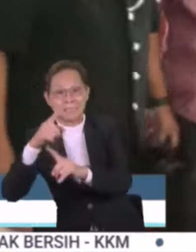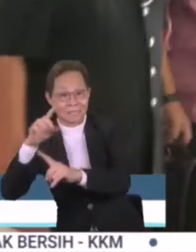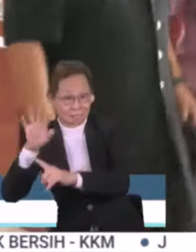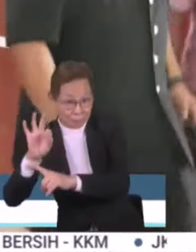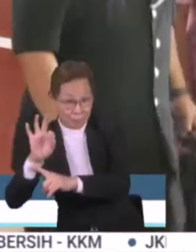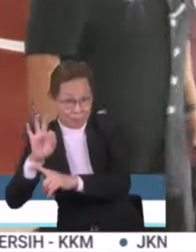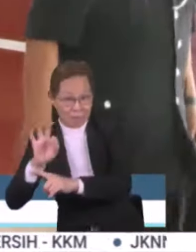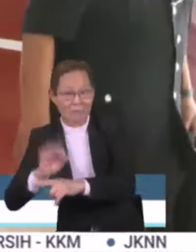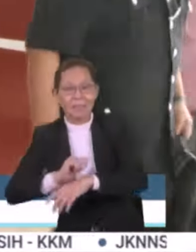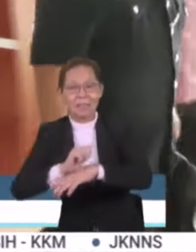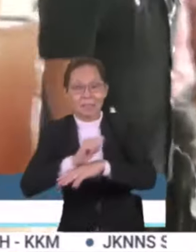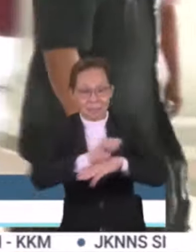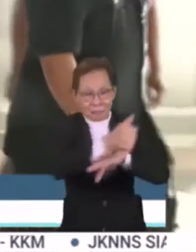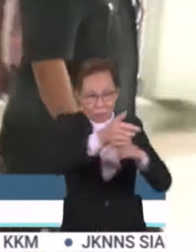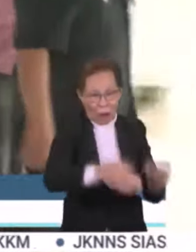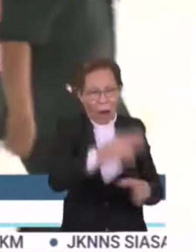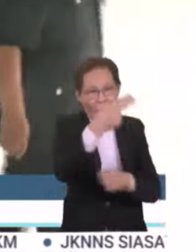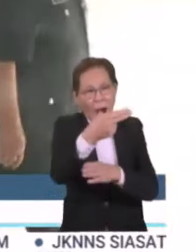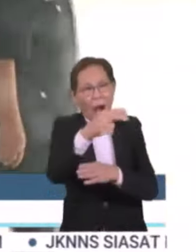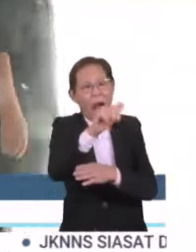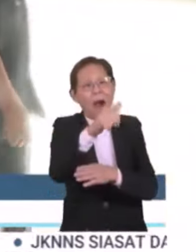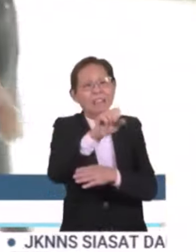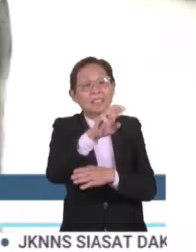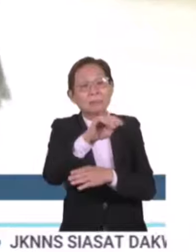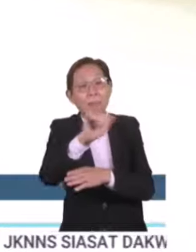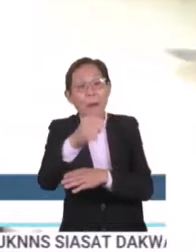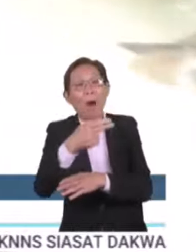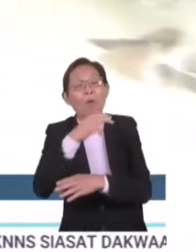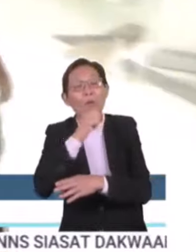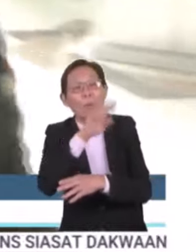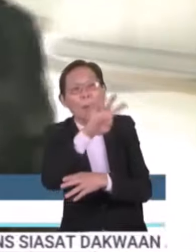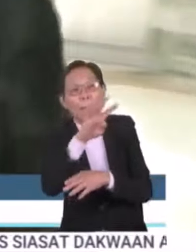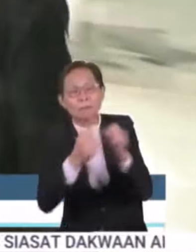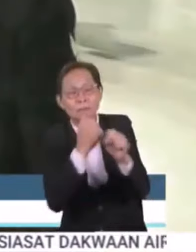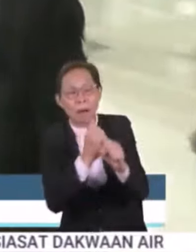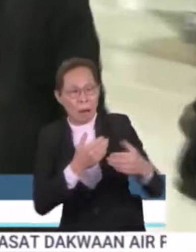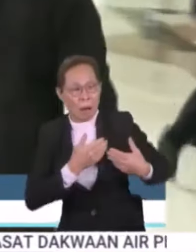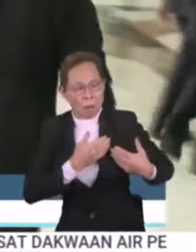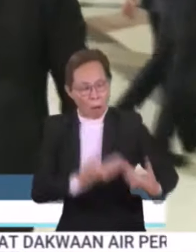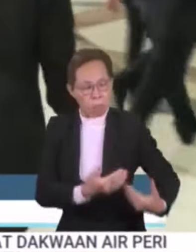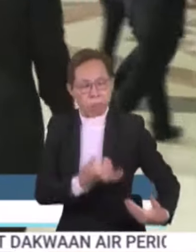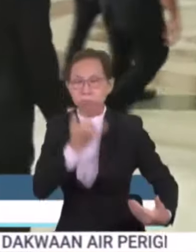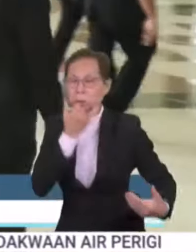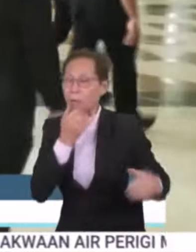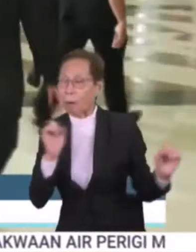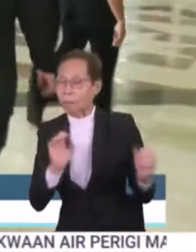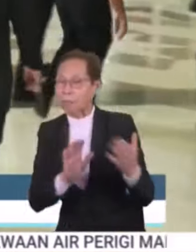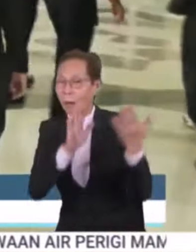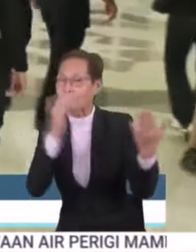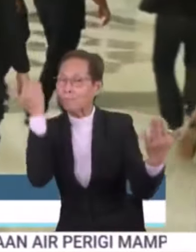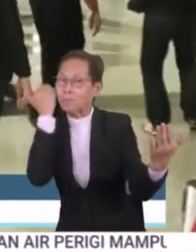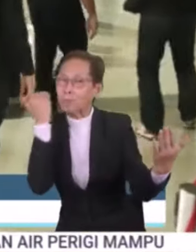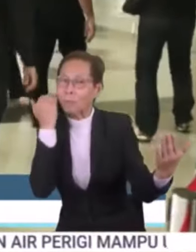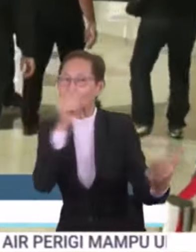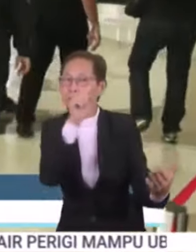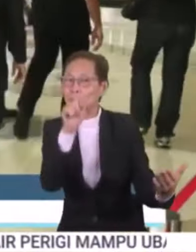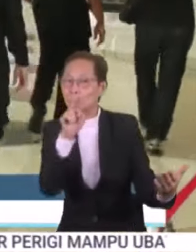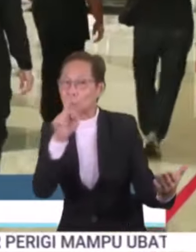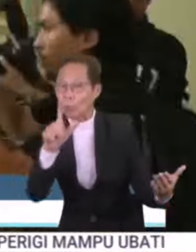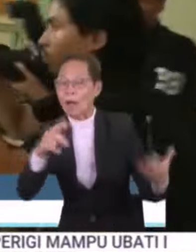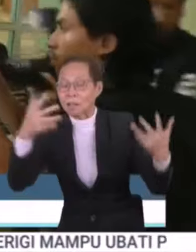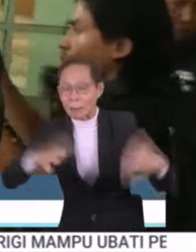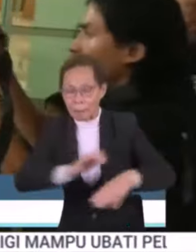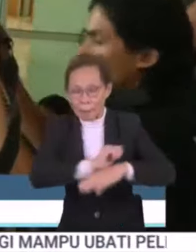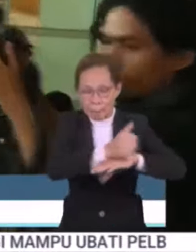asmad alli asmanira Mohammad ramlie 44 tahun membuat pengakuan berkenaan di hadapan Hakim zularain Hassan